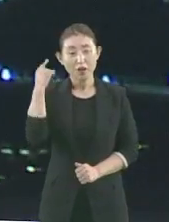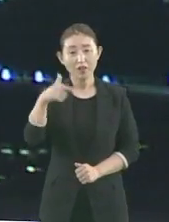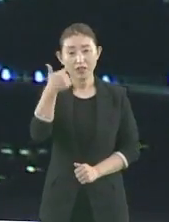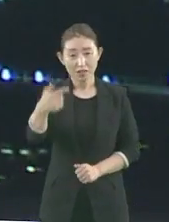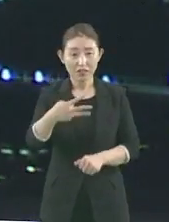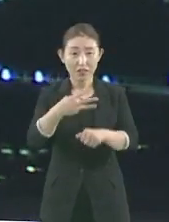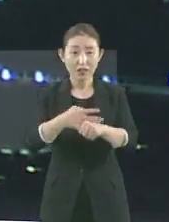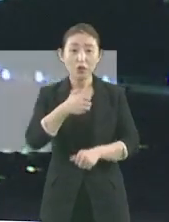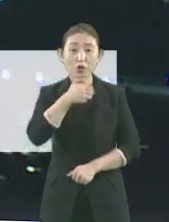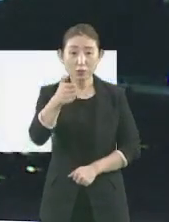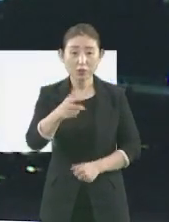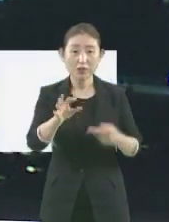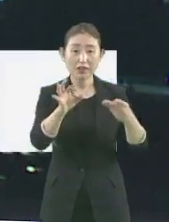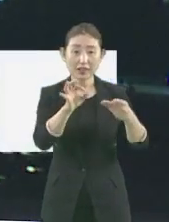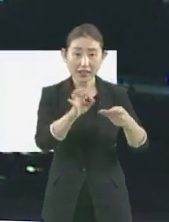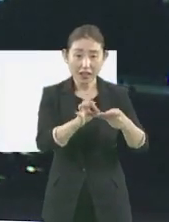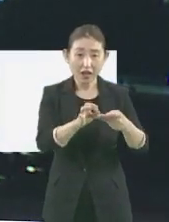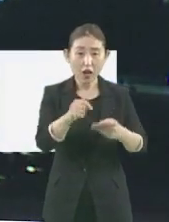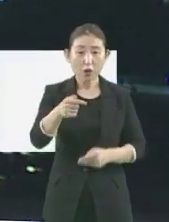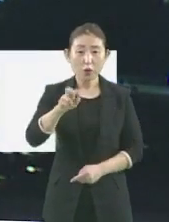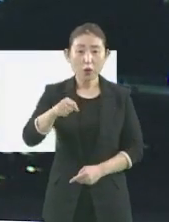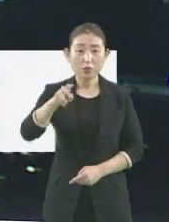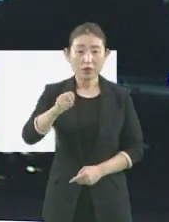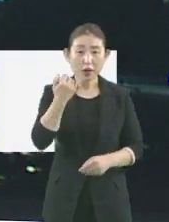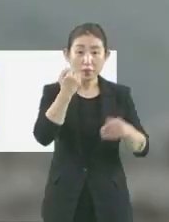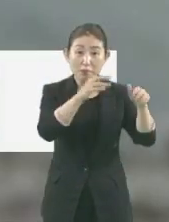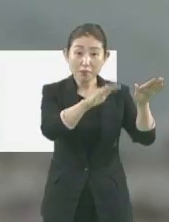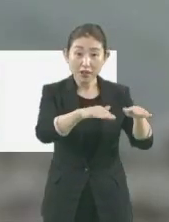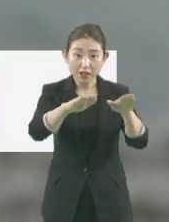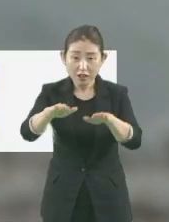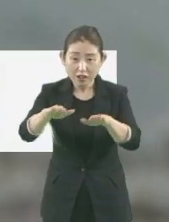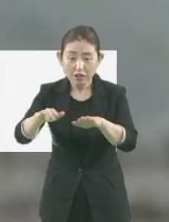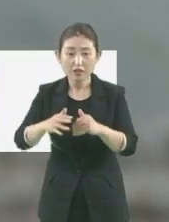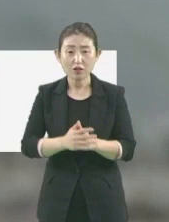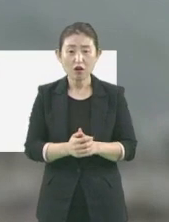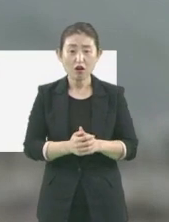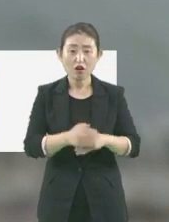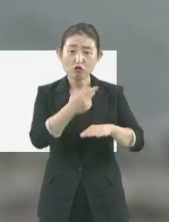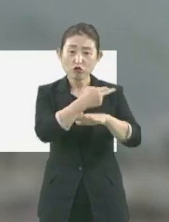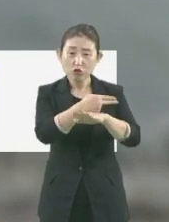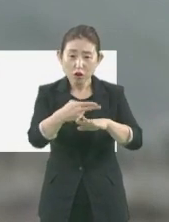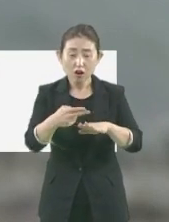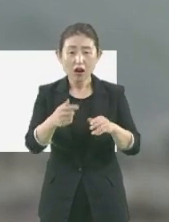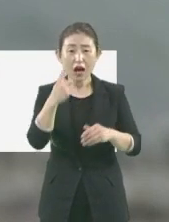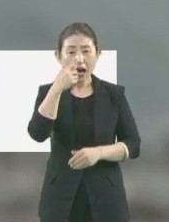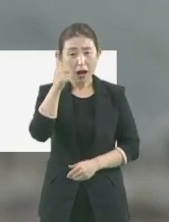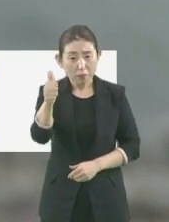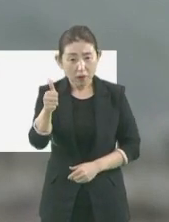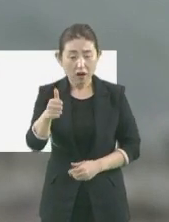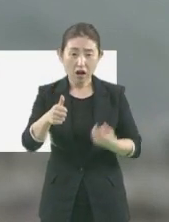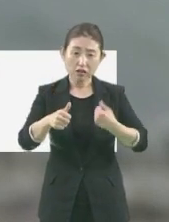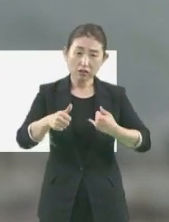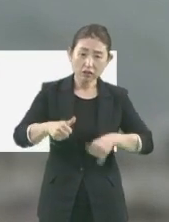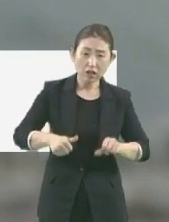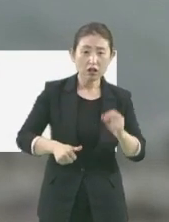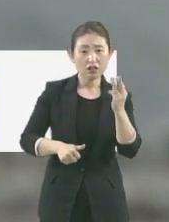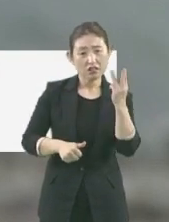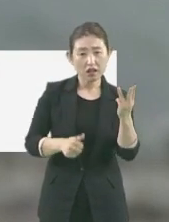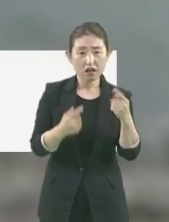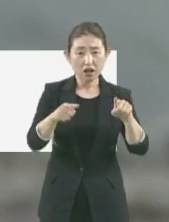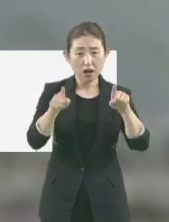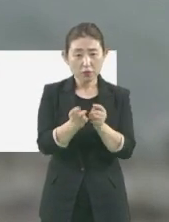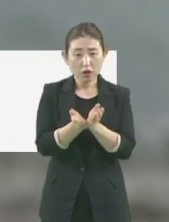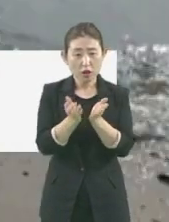어제 오후 3시 50분쯤 태안군 남면 곰 서맥 씩 해수욕장에서 물놀이를 하던 50대 남성이 자녀 2명과 함께